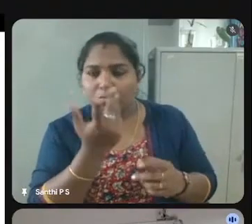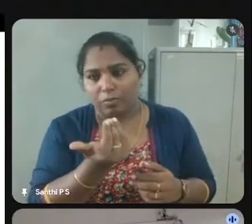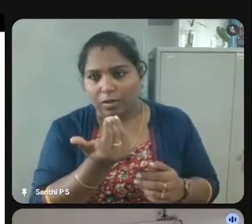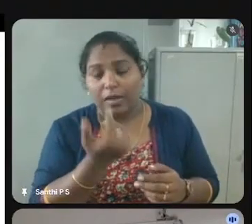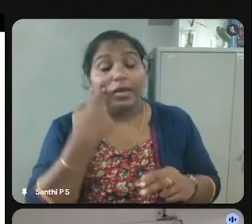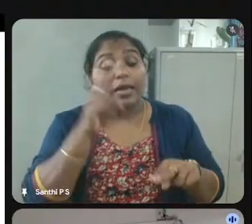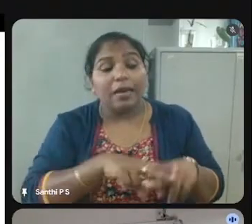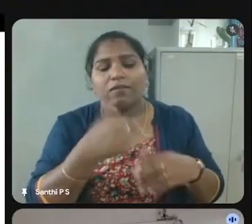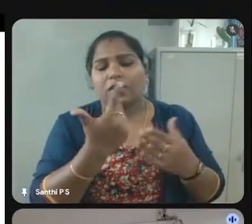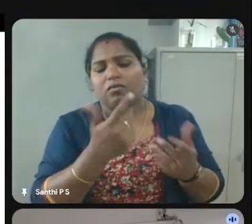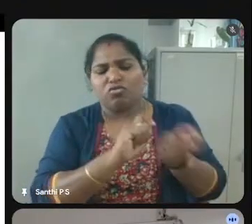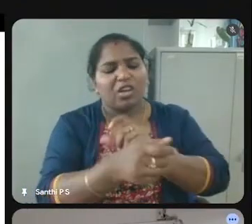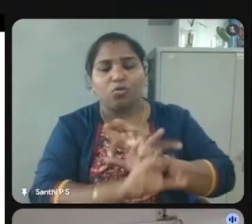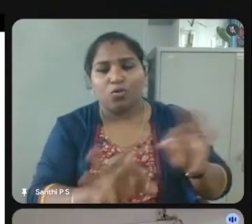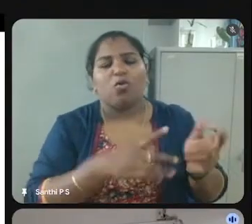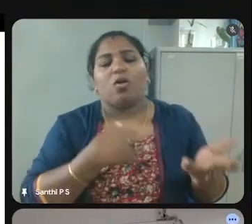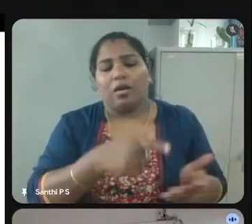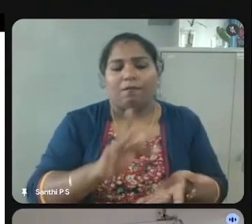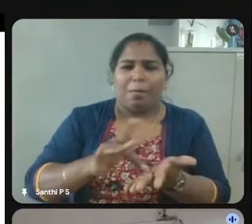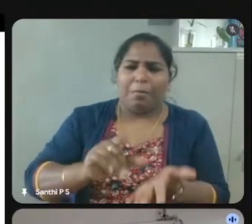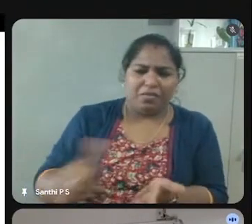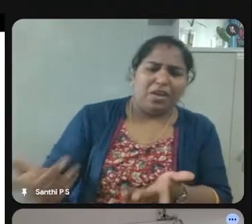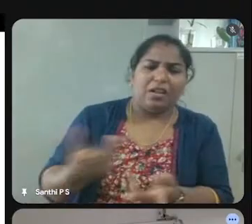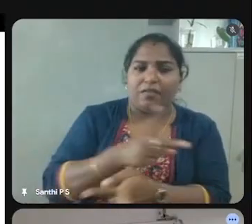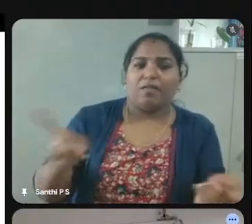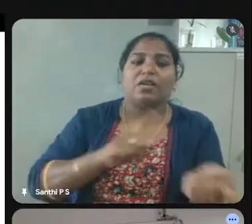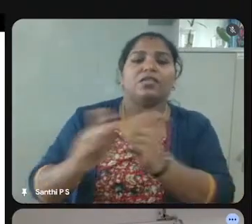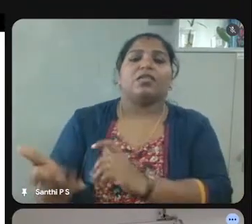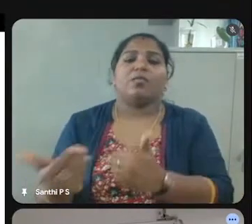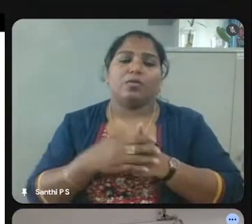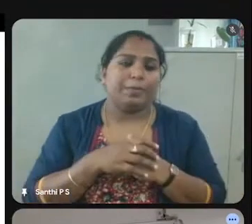പേരന്റിനുണ്ടെന്നുണ്ടെങ്കിൽ തീർച്ചയായിട്ടും ഈ കാര്യങ്ങളൊക്കെയും നമ്മൾ സാക്രിഫൈസ് ചെയ്യേണ്ടി വരും.